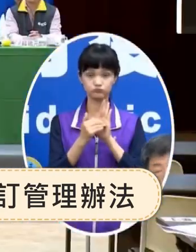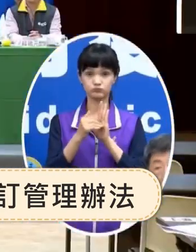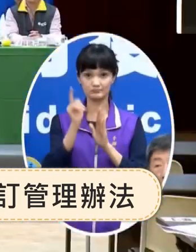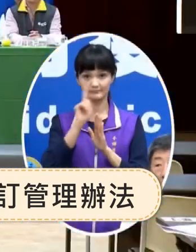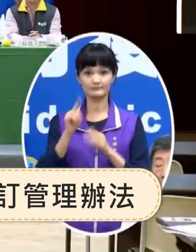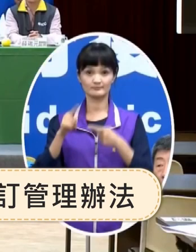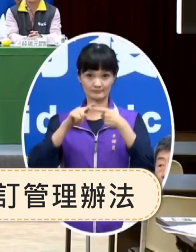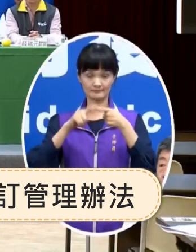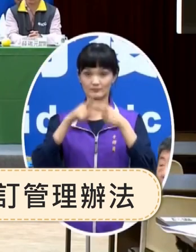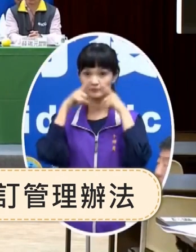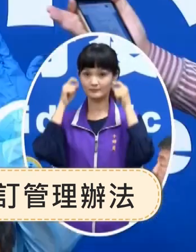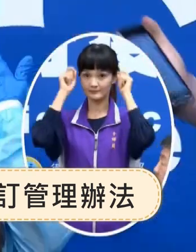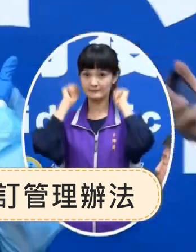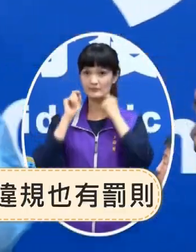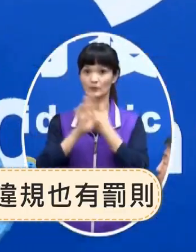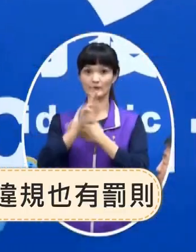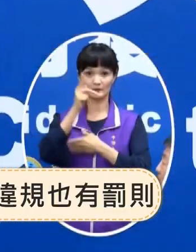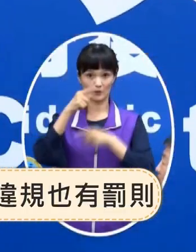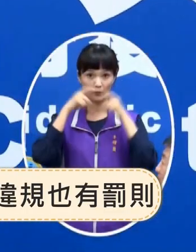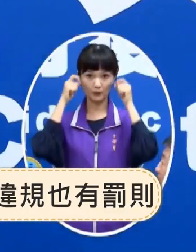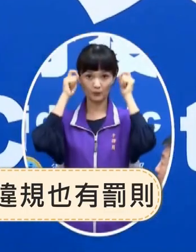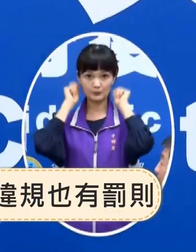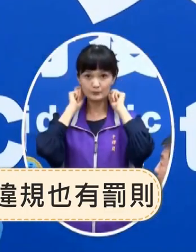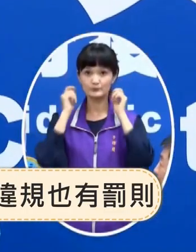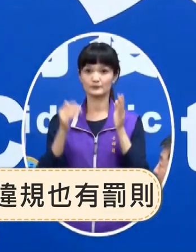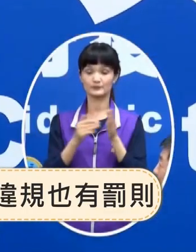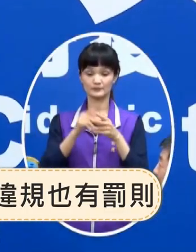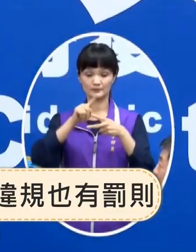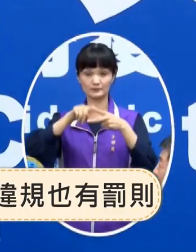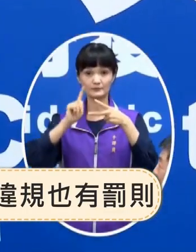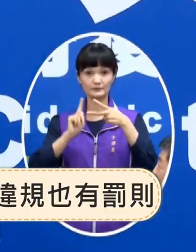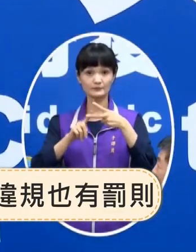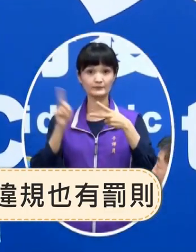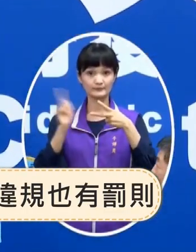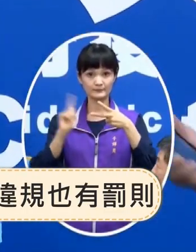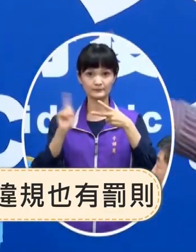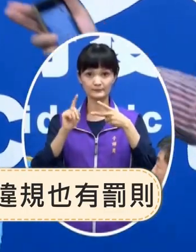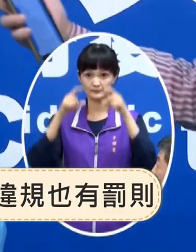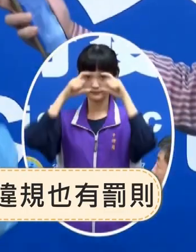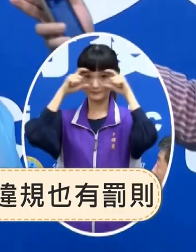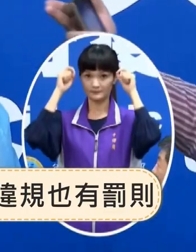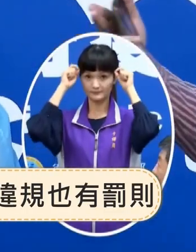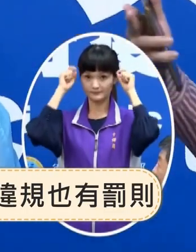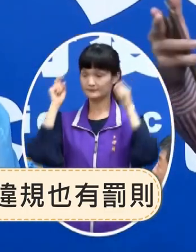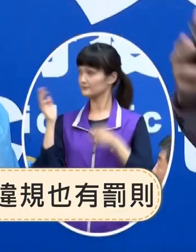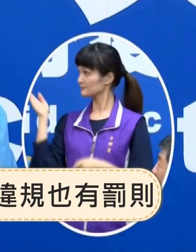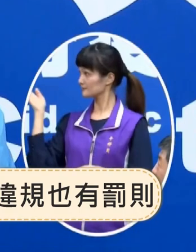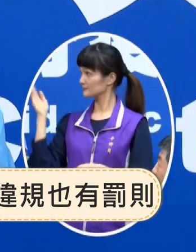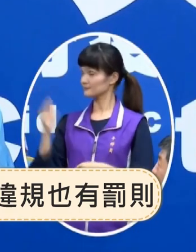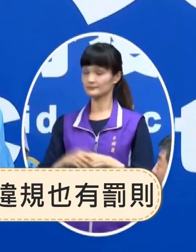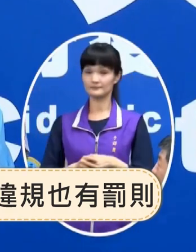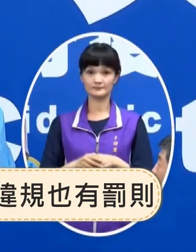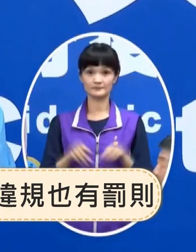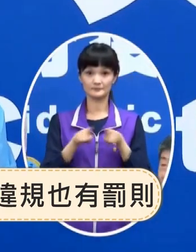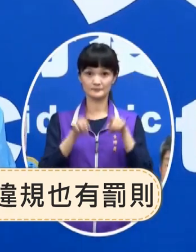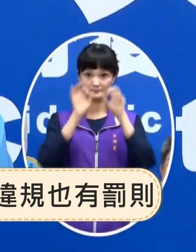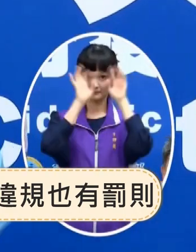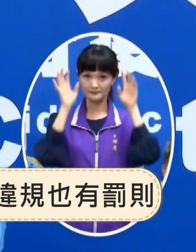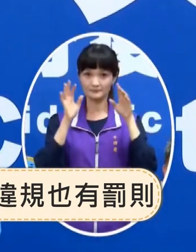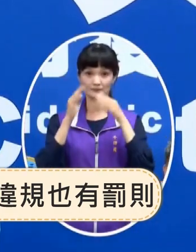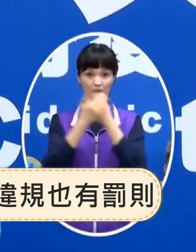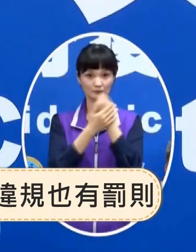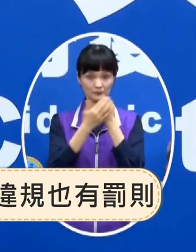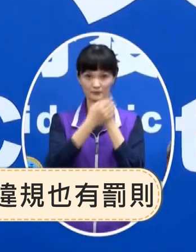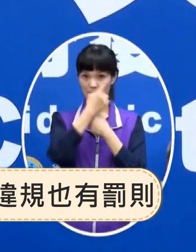们的外科口罩。然后第二个部分就是我们的这个护目装备，也就是平光眼镜或者是护目